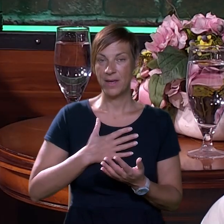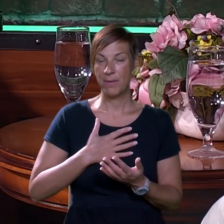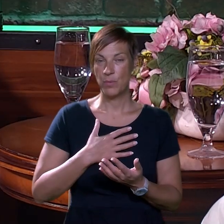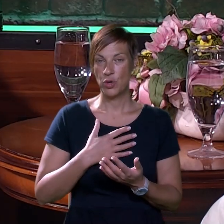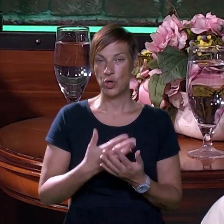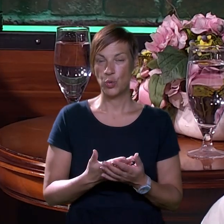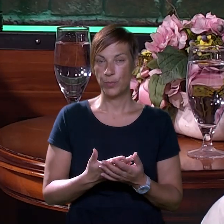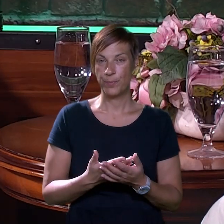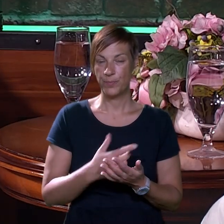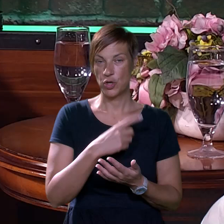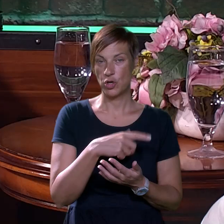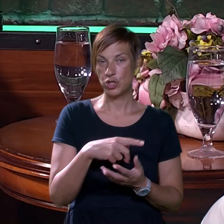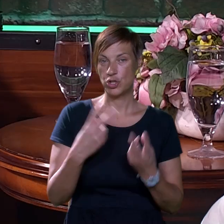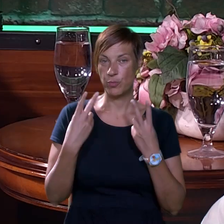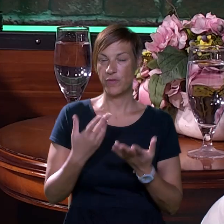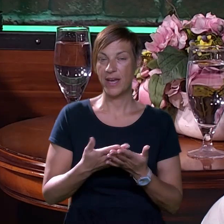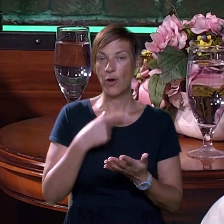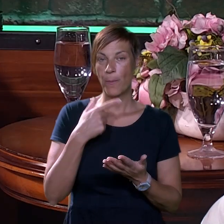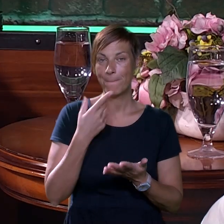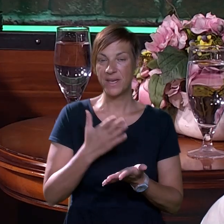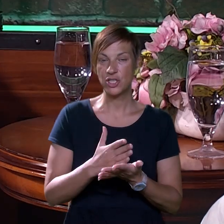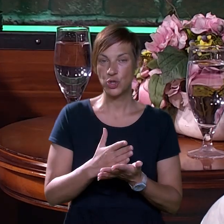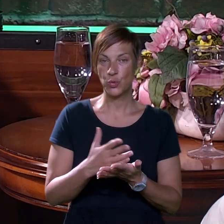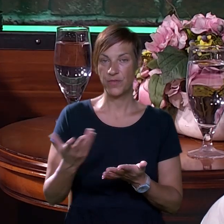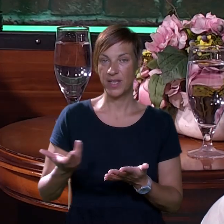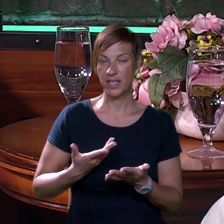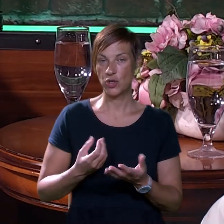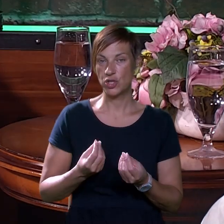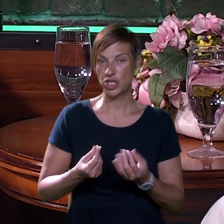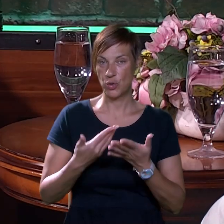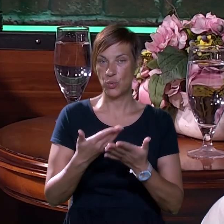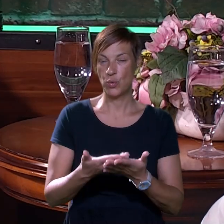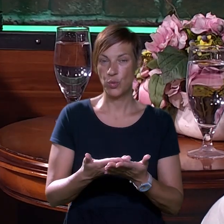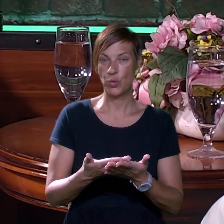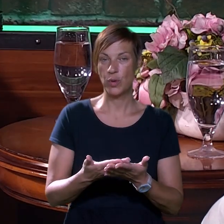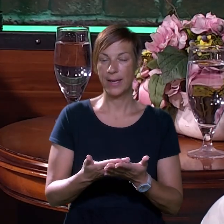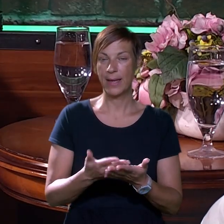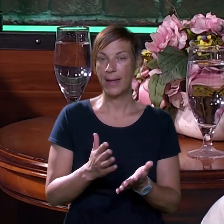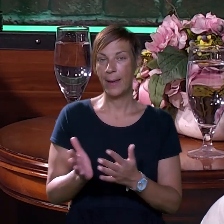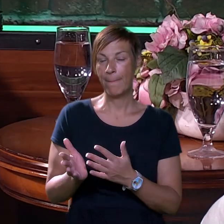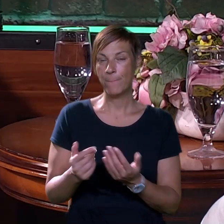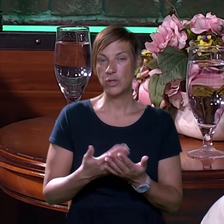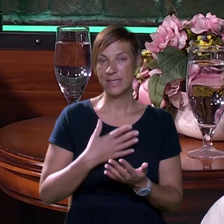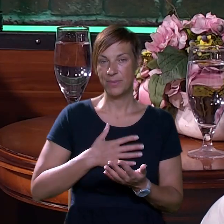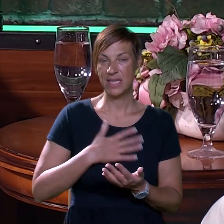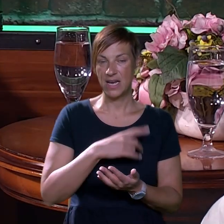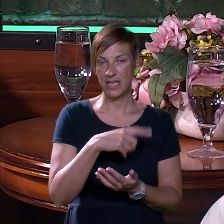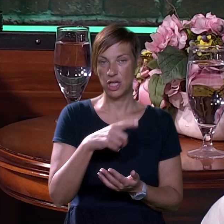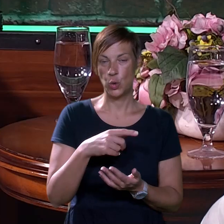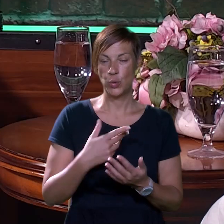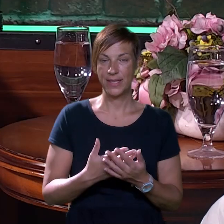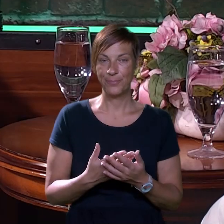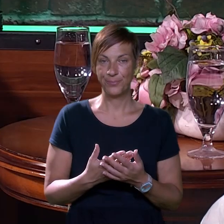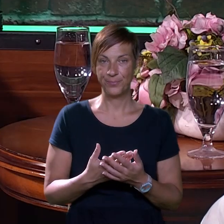moju osobnu, ima neku svoju priču i uvijek dođe zaista u ruke baš onako posebnih nekih dragih